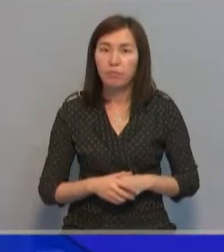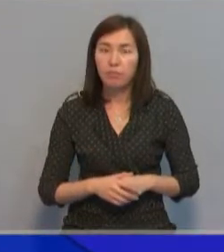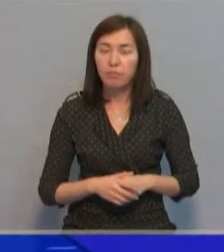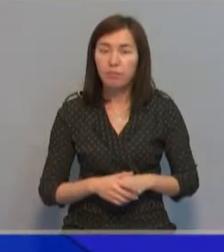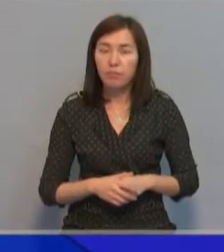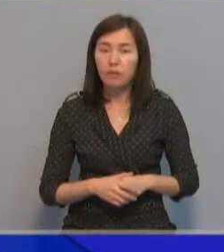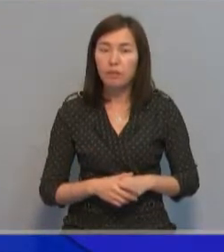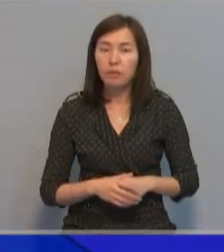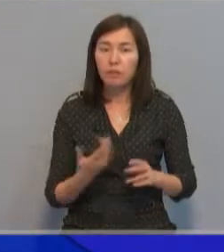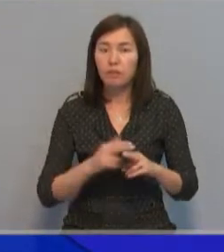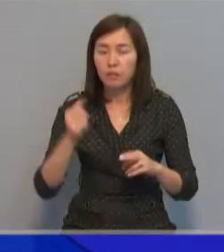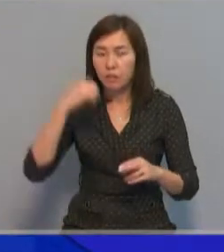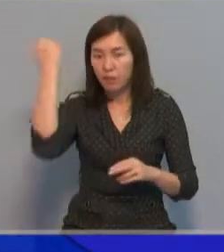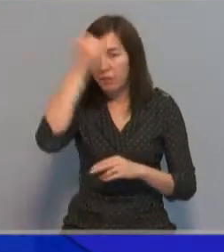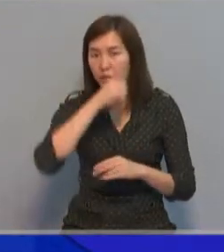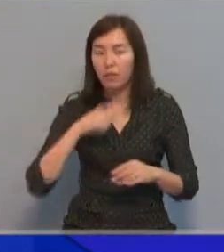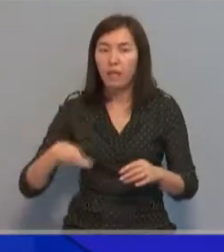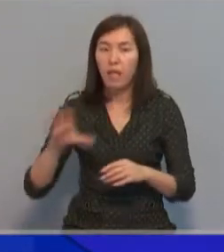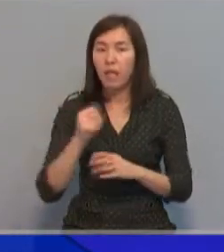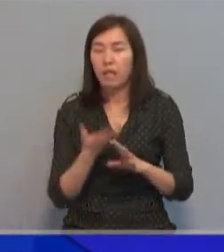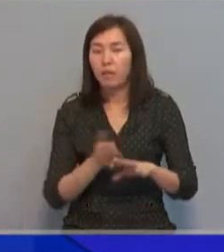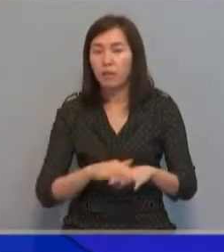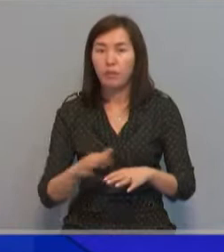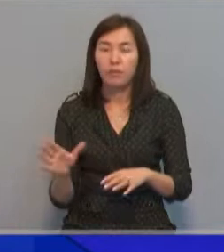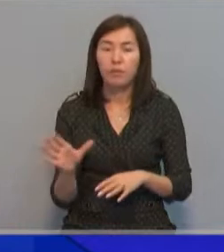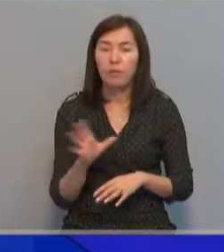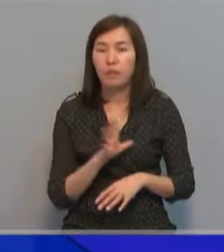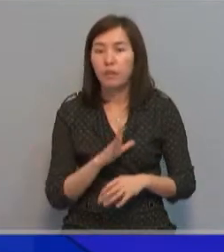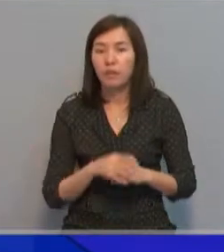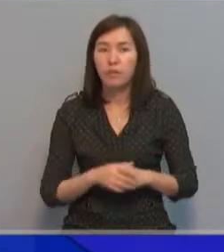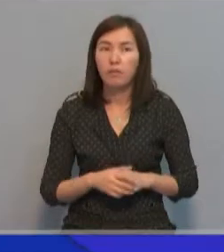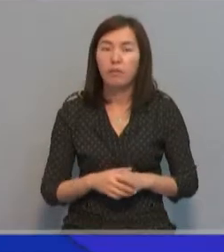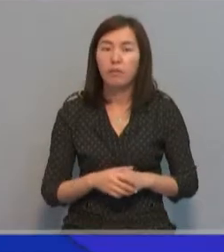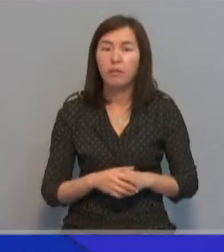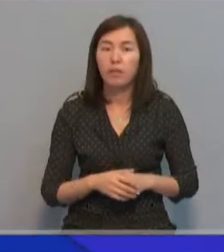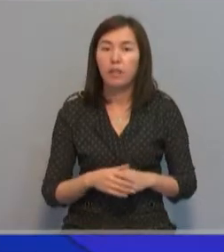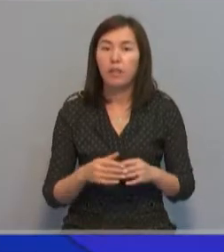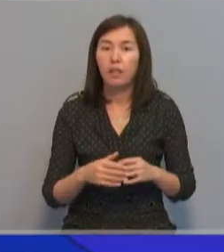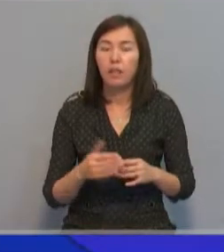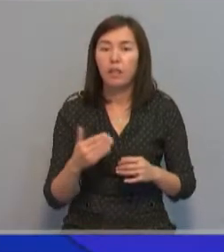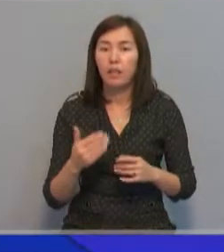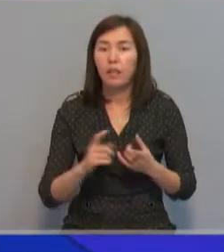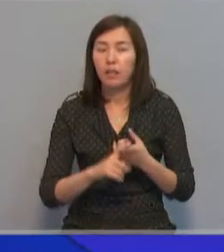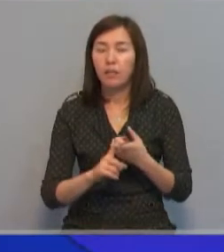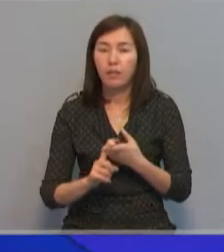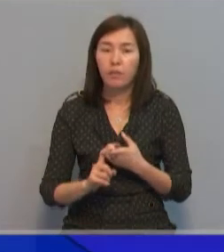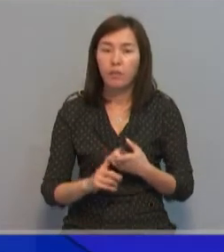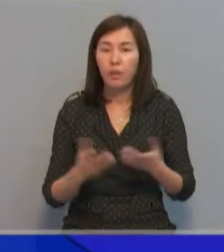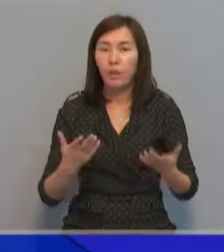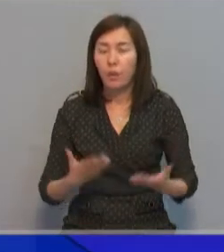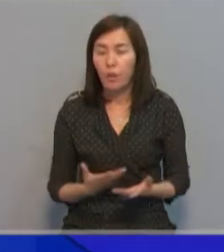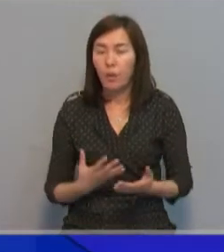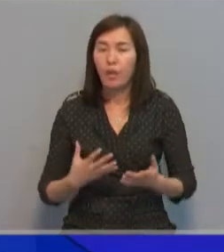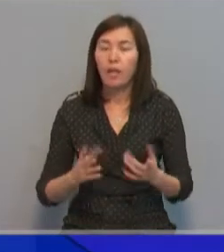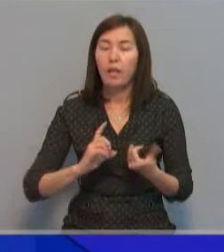Жасыратын жоқ, биылғының бәріміз үшін қиындыққа толы жыл болды. Коронавирус пандемиясы өмір сүру